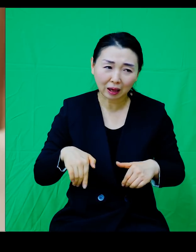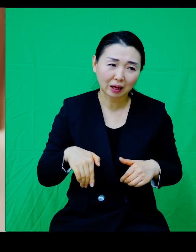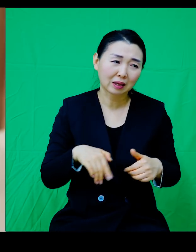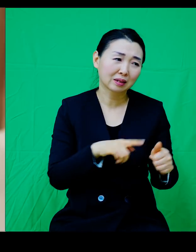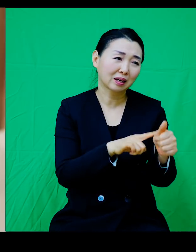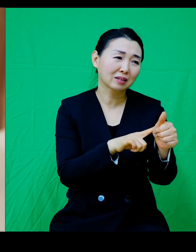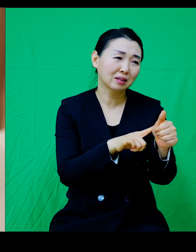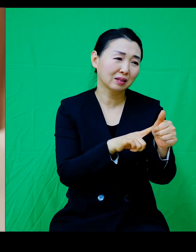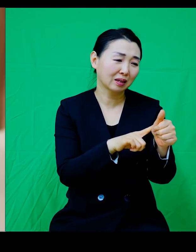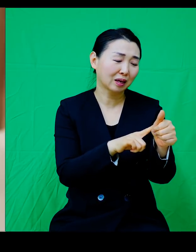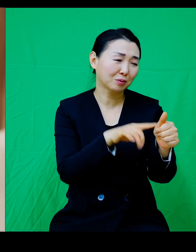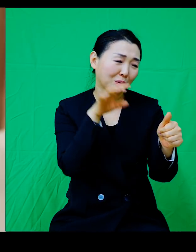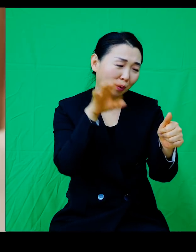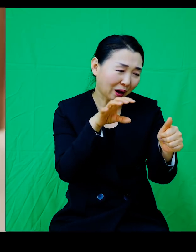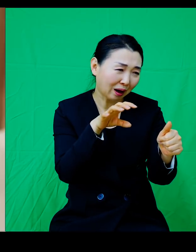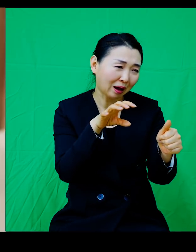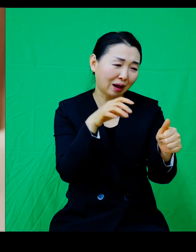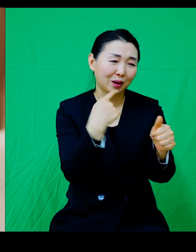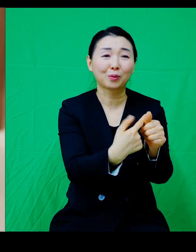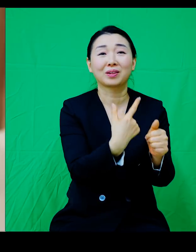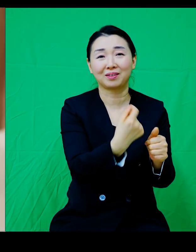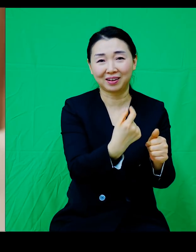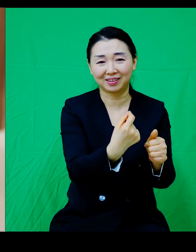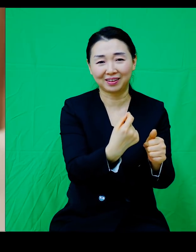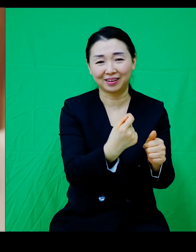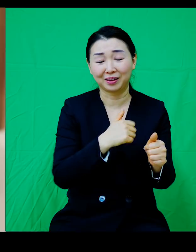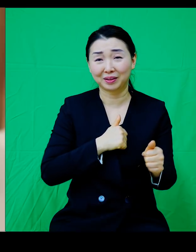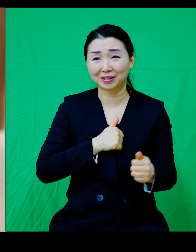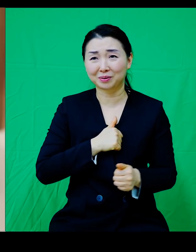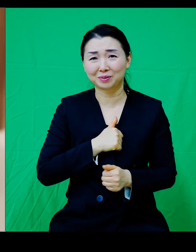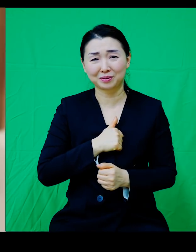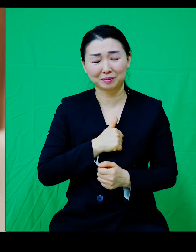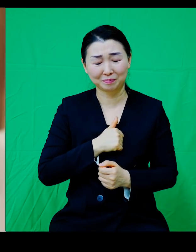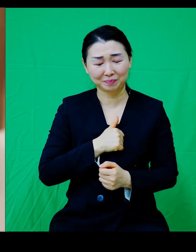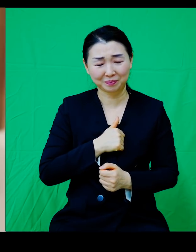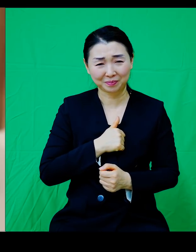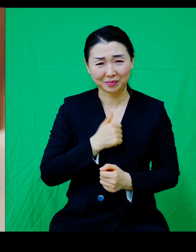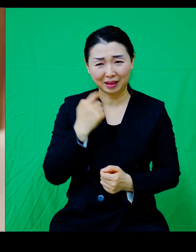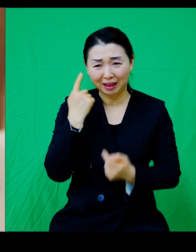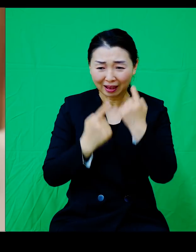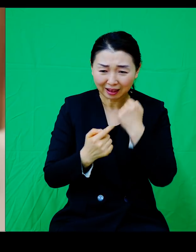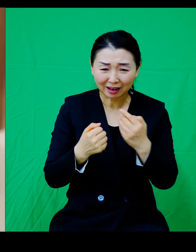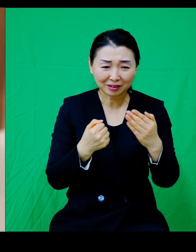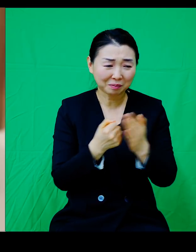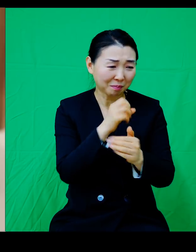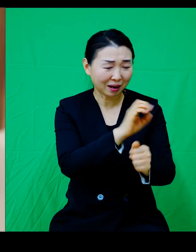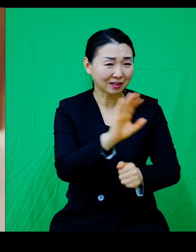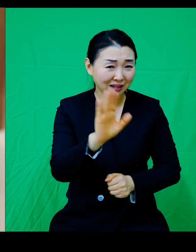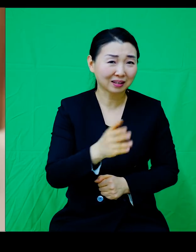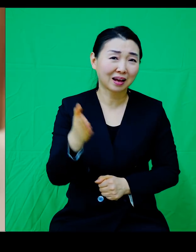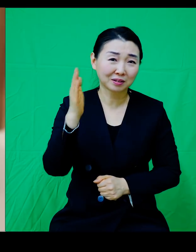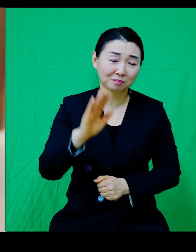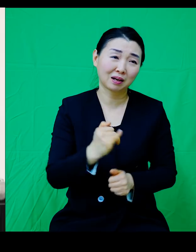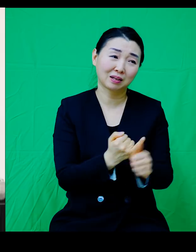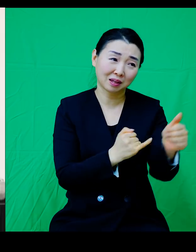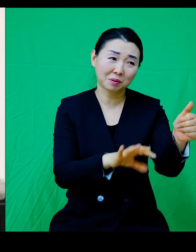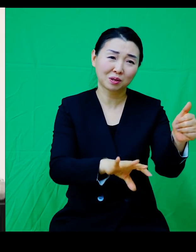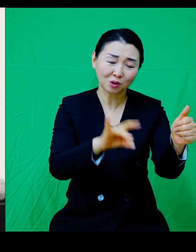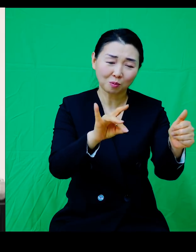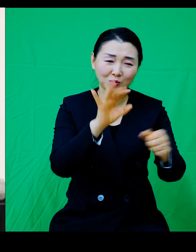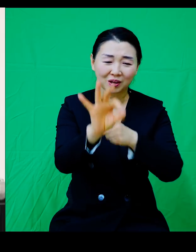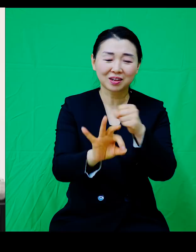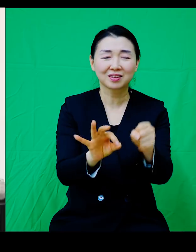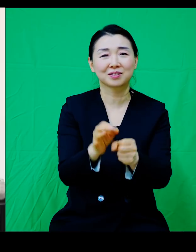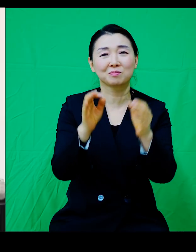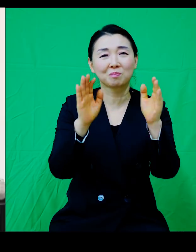부족해서 당신에게 그랬던 것 같다에 대해서 먼저 나누게 하셨고요. 저 네. 되게 자존심 상해서 정말 그런 얘기 안 하는데 네. 남편은